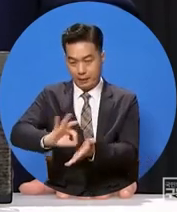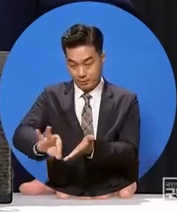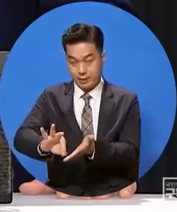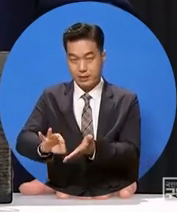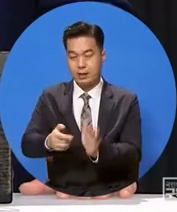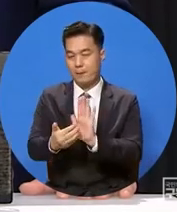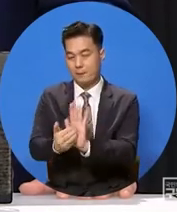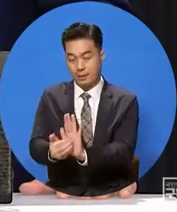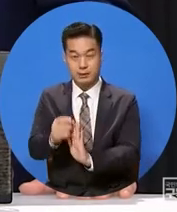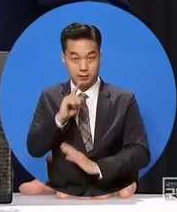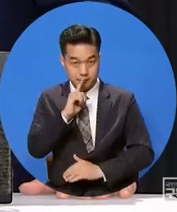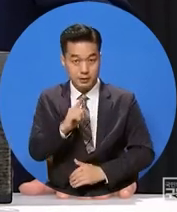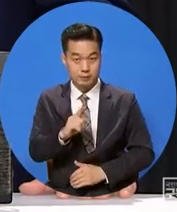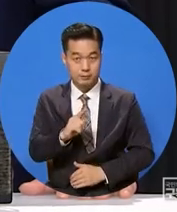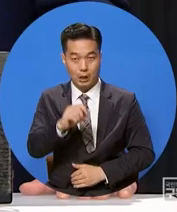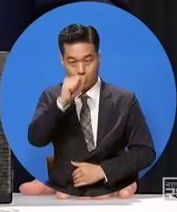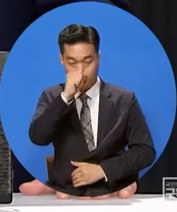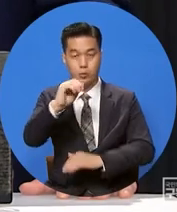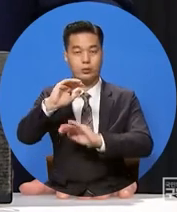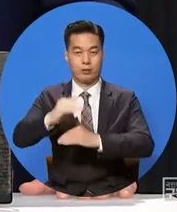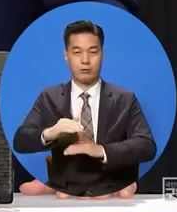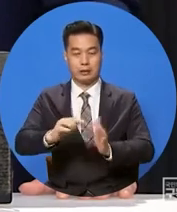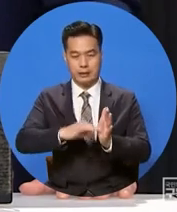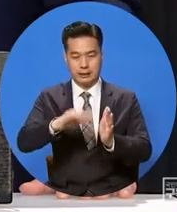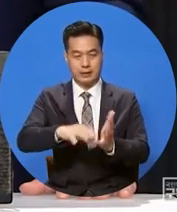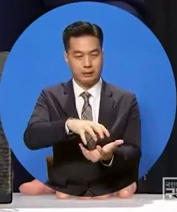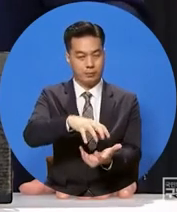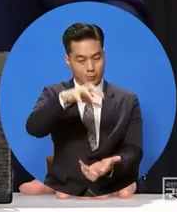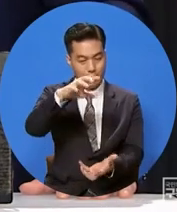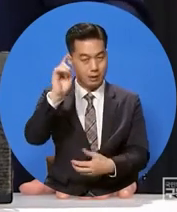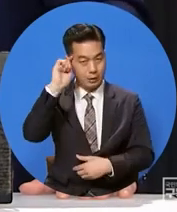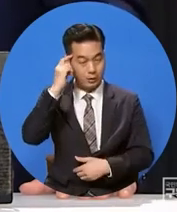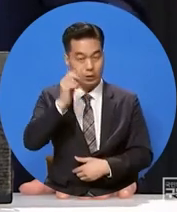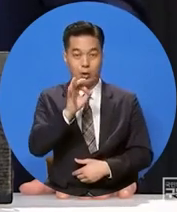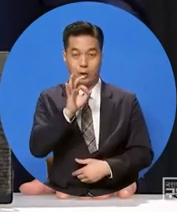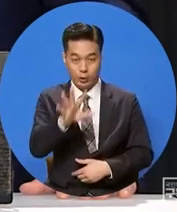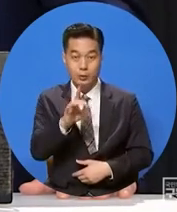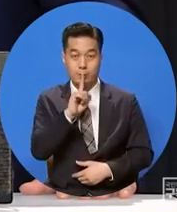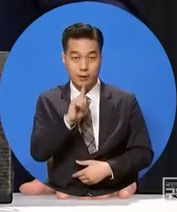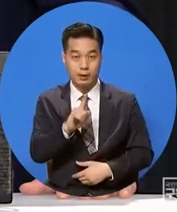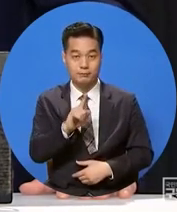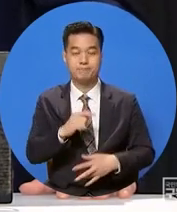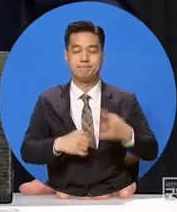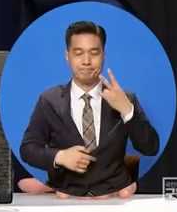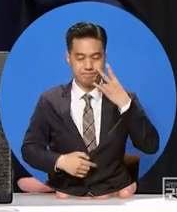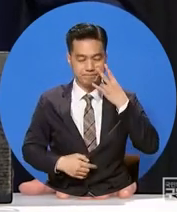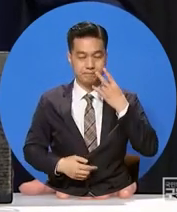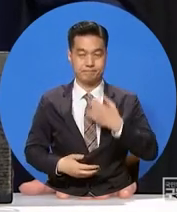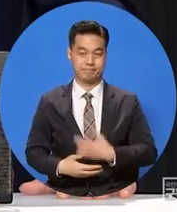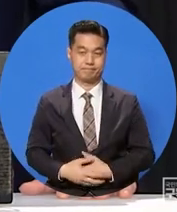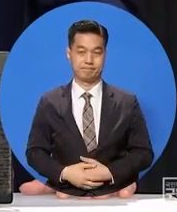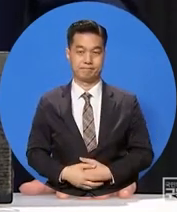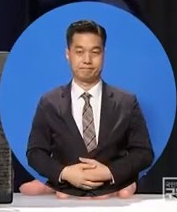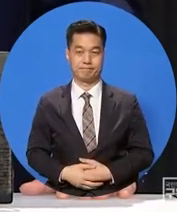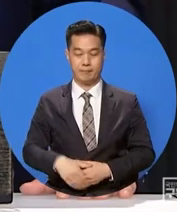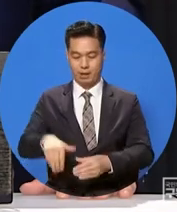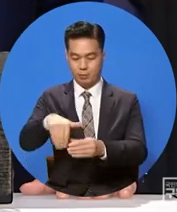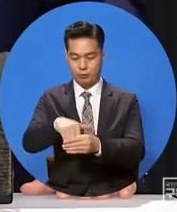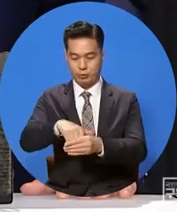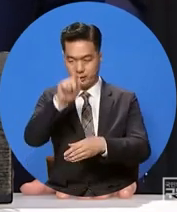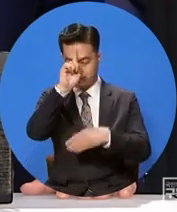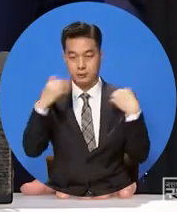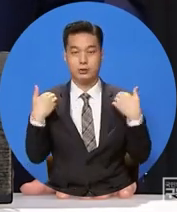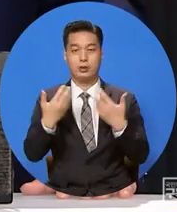그거는 아주 좋은 안입니다. 네. 그러면 일단은 증세는 뭐 원칙적으로 고려하지 않는다. 네. 네네. 이 문재인